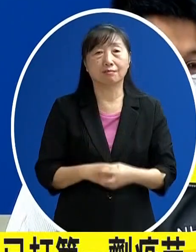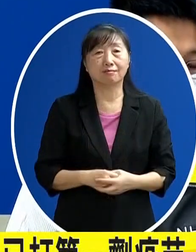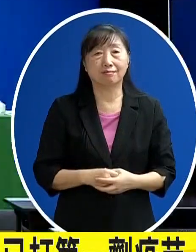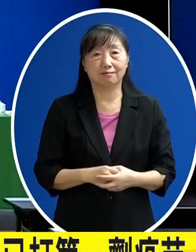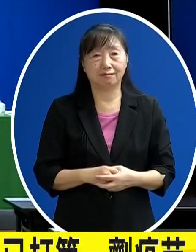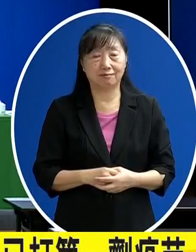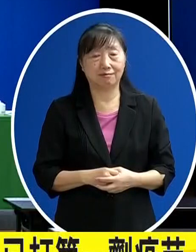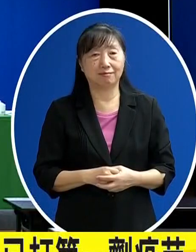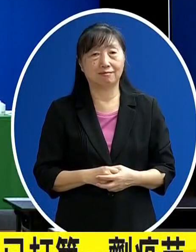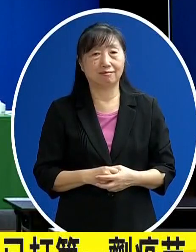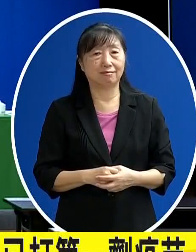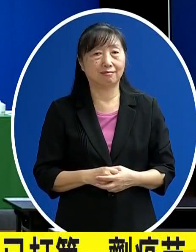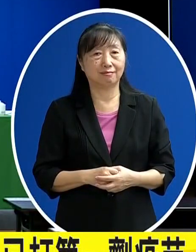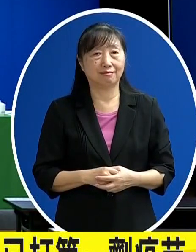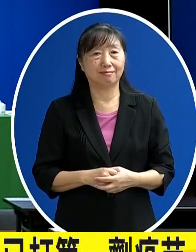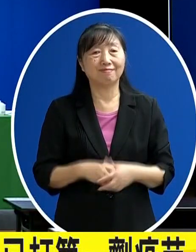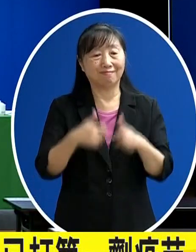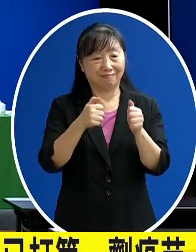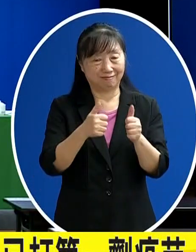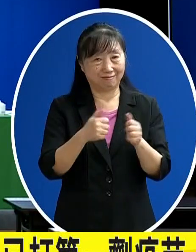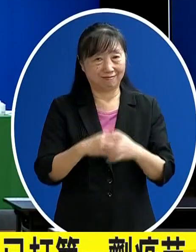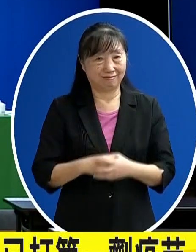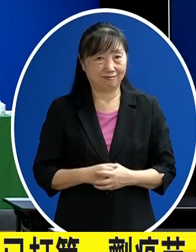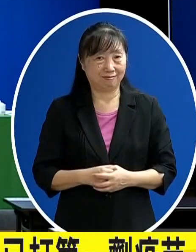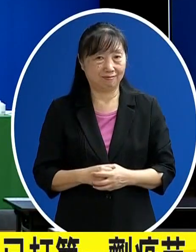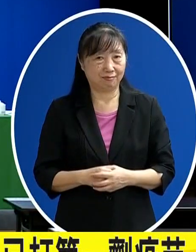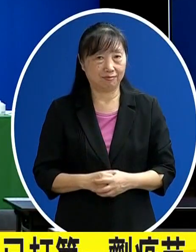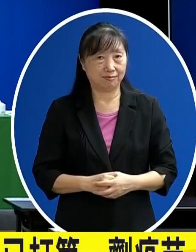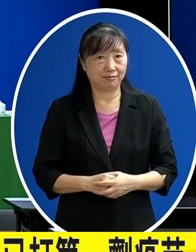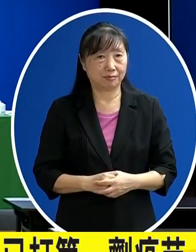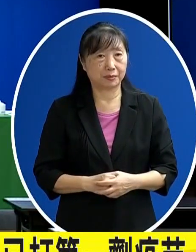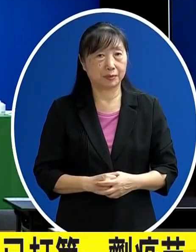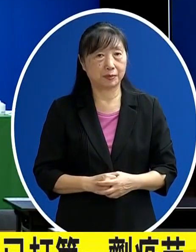上。 好，谢谢。